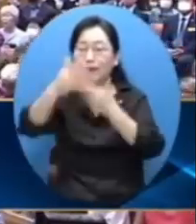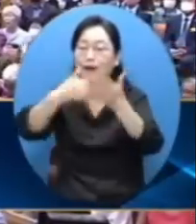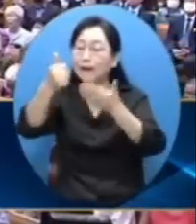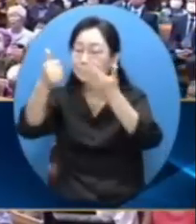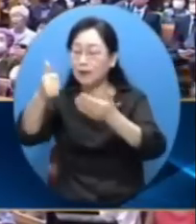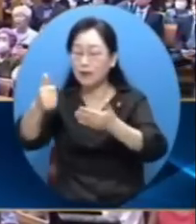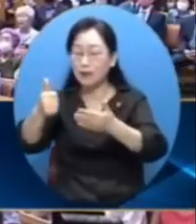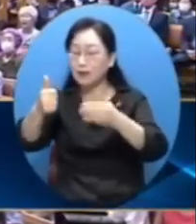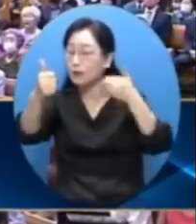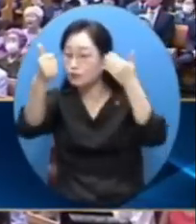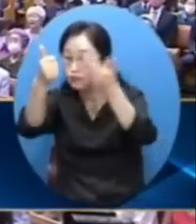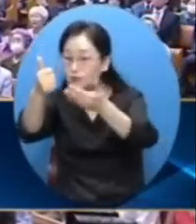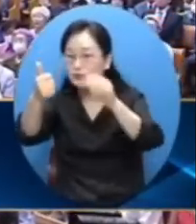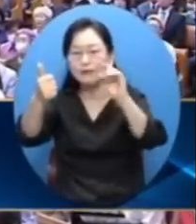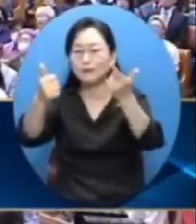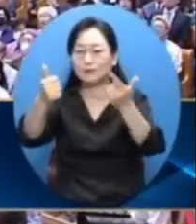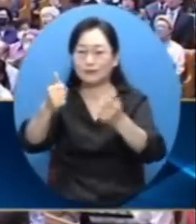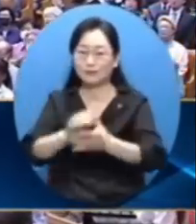하나님께 묻지 아니하고.